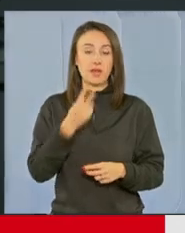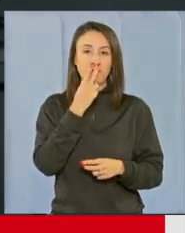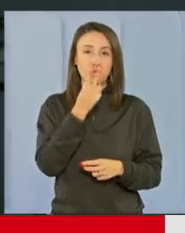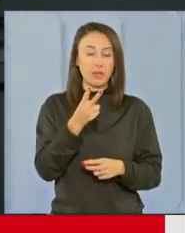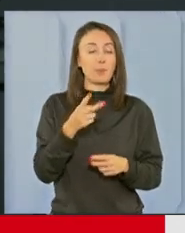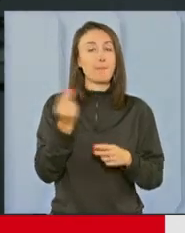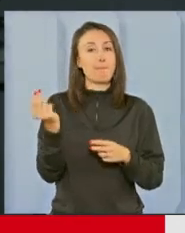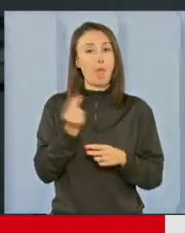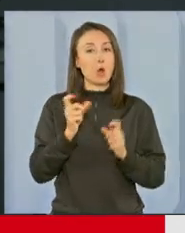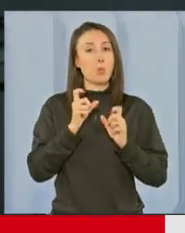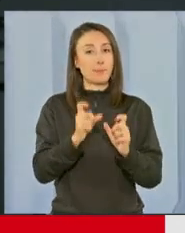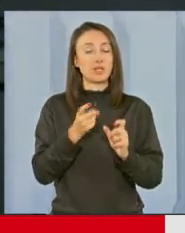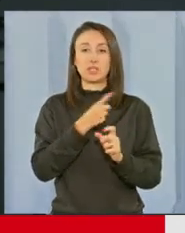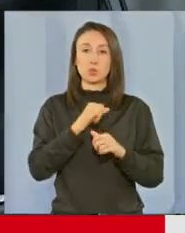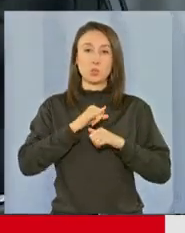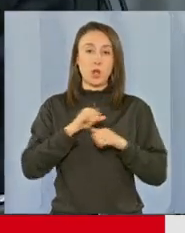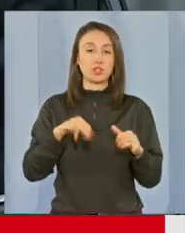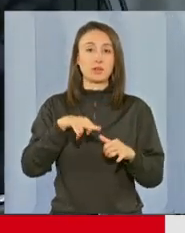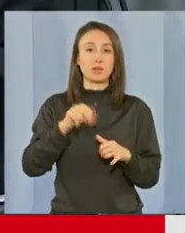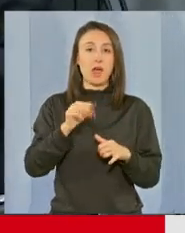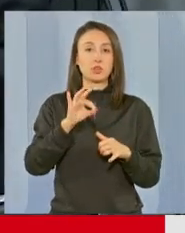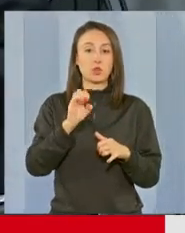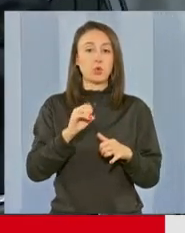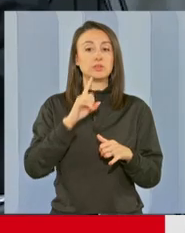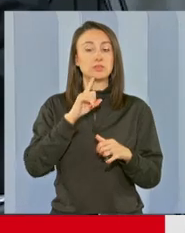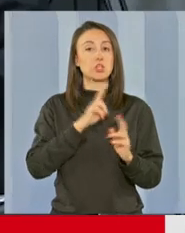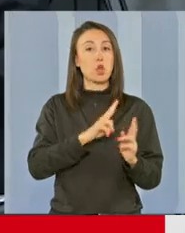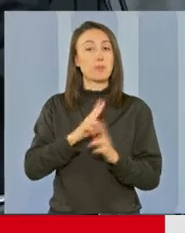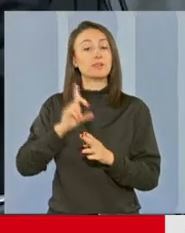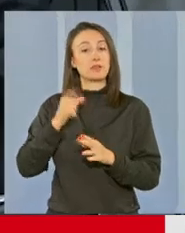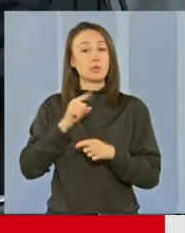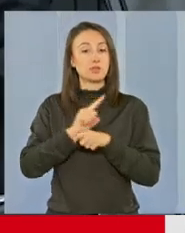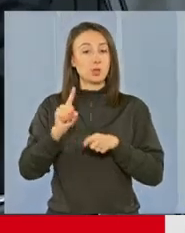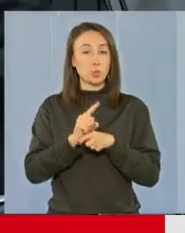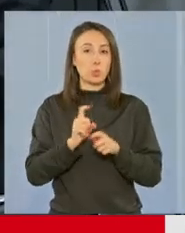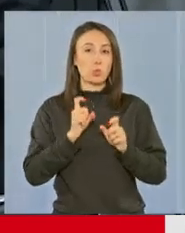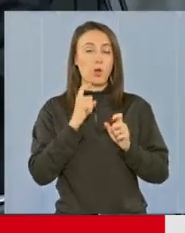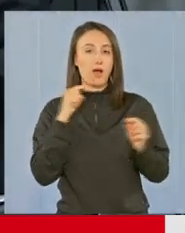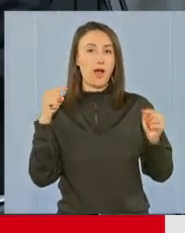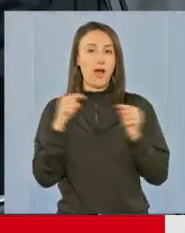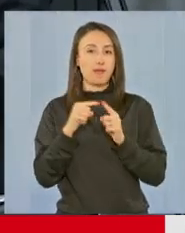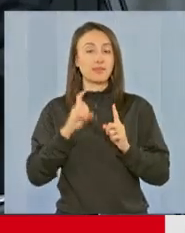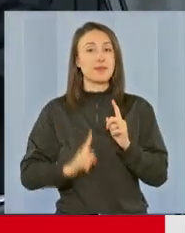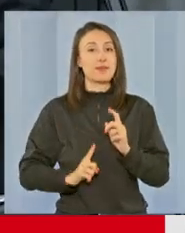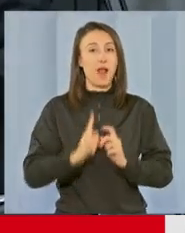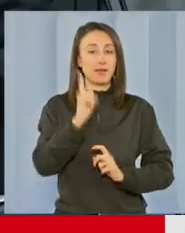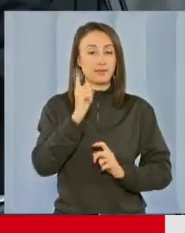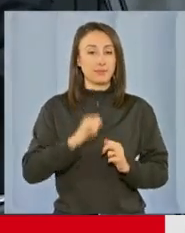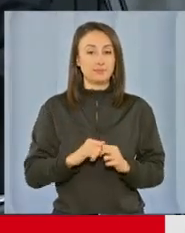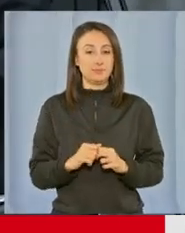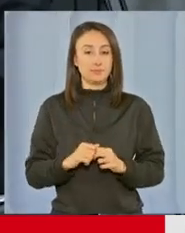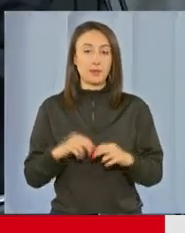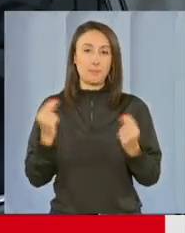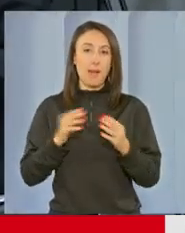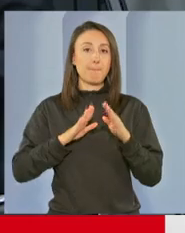complet planurile de apărare și descurajare ale NATO. În mod normal, ar fi trebuit să avem o chestiune de apărare antirachetă mult